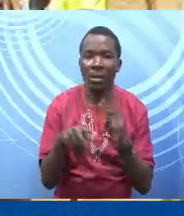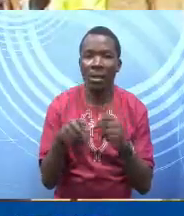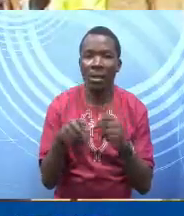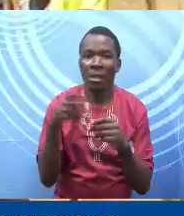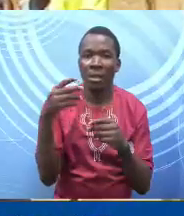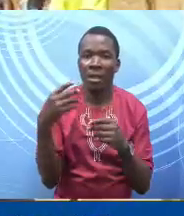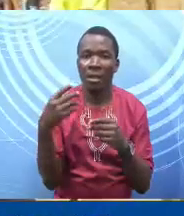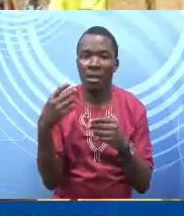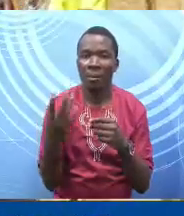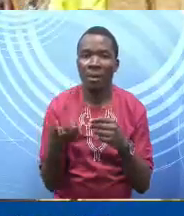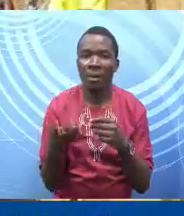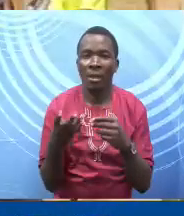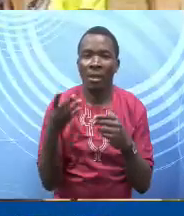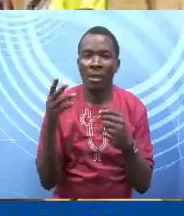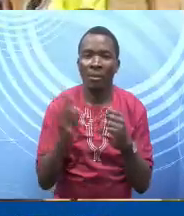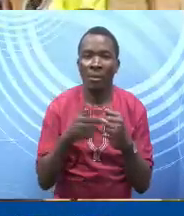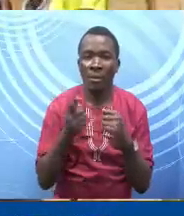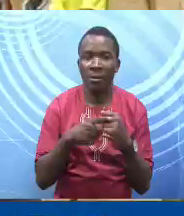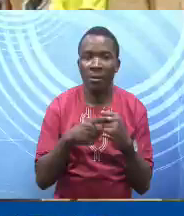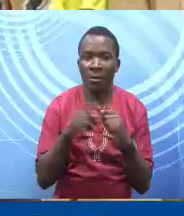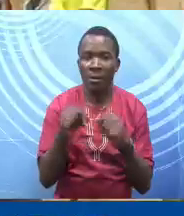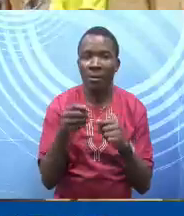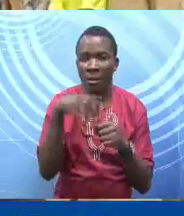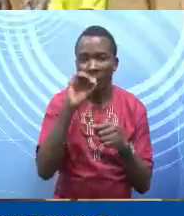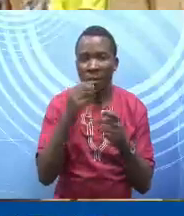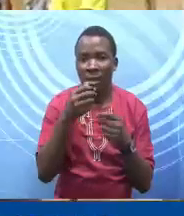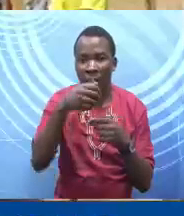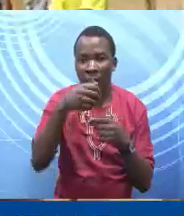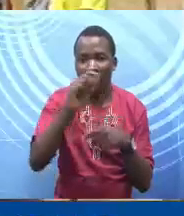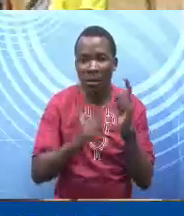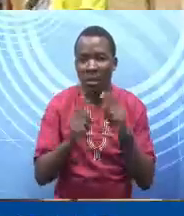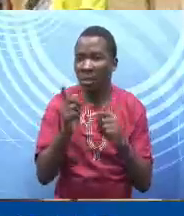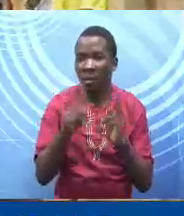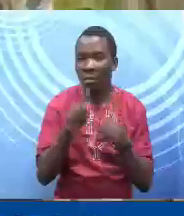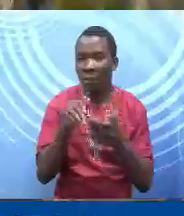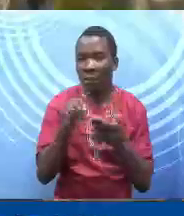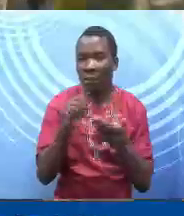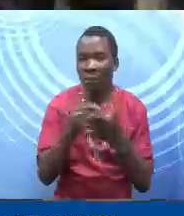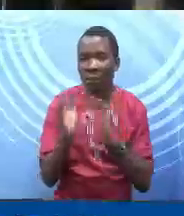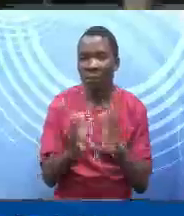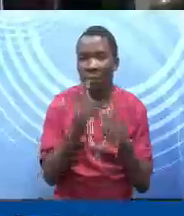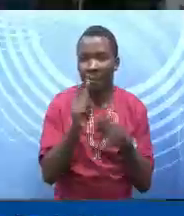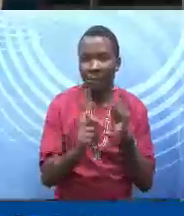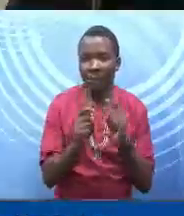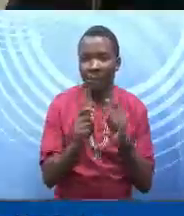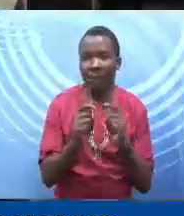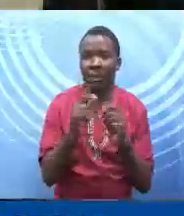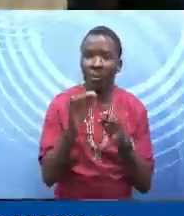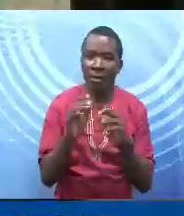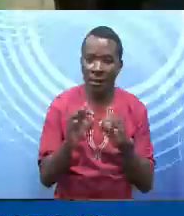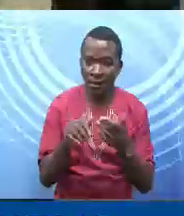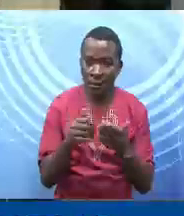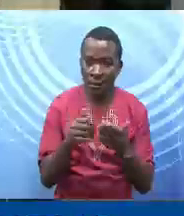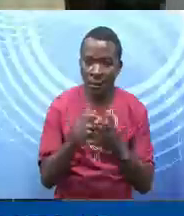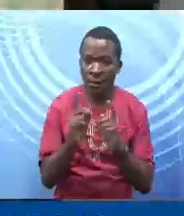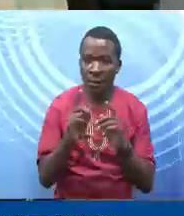476 bungira ngo basagwe n'abo ngabo twahawe amata yabo ntabwo rero ari abantu bose bagenewe amata nubwo ntabyera ngo de